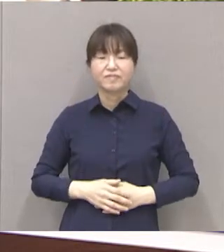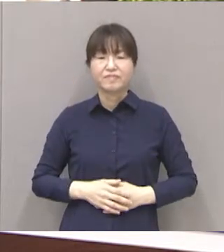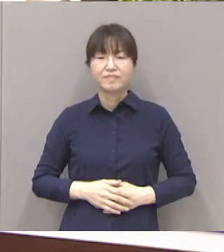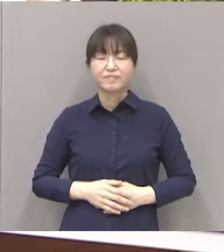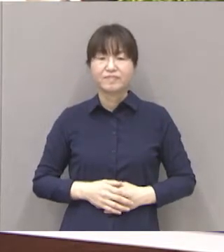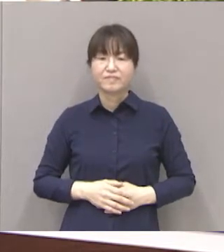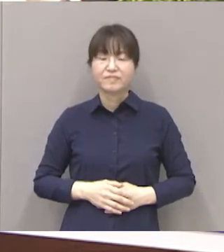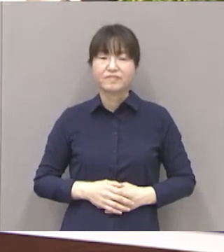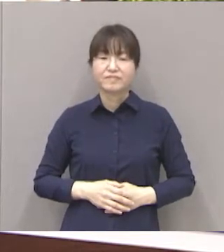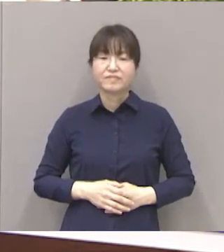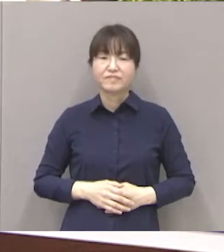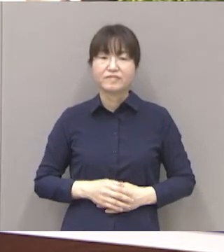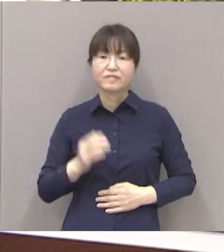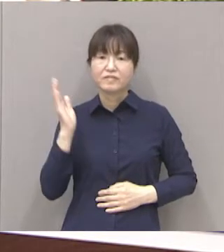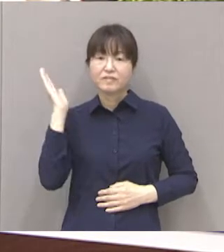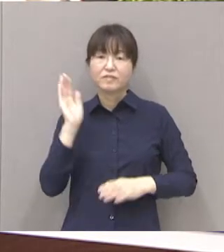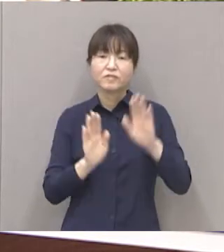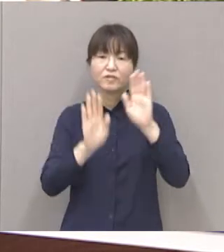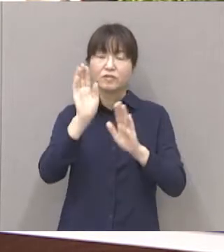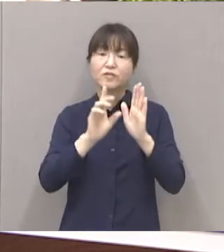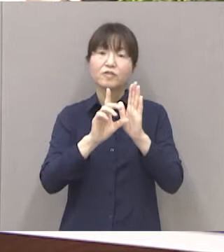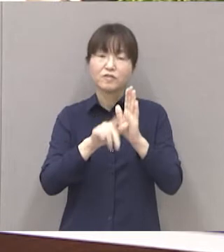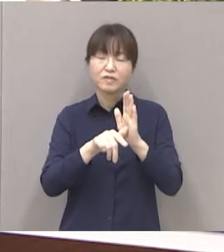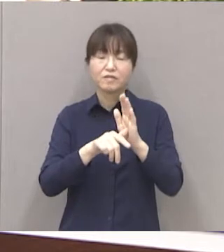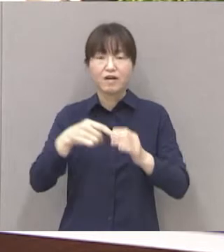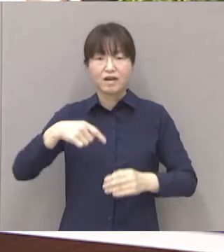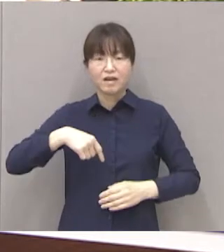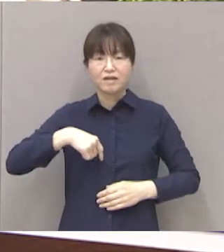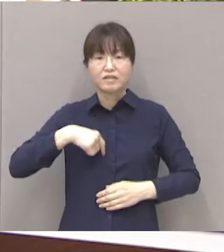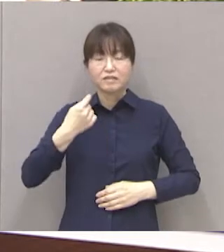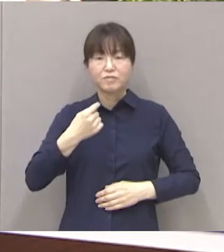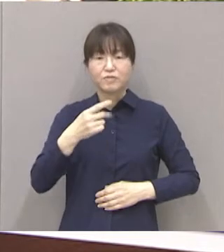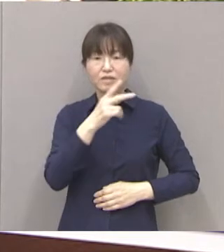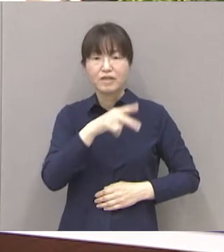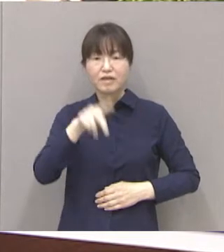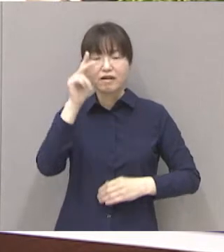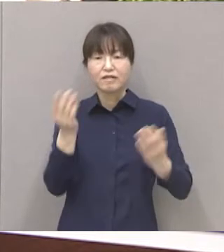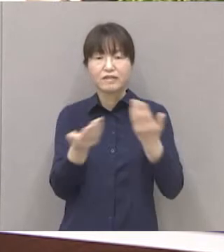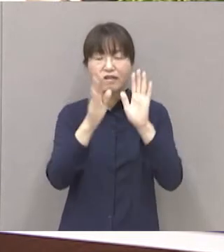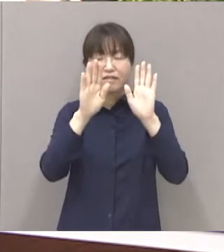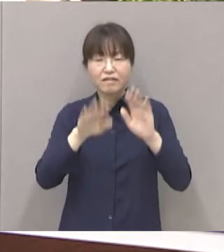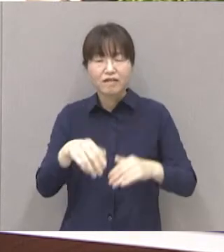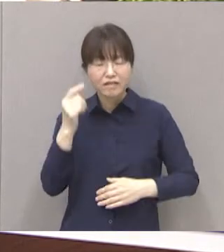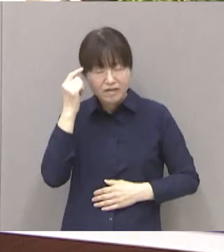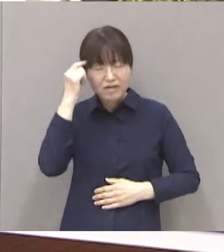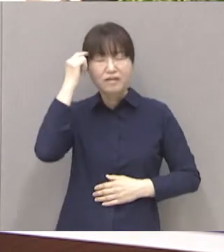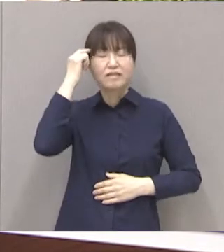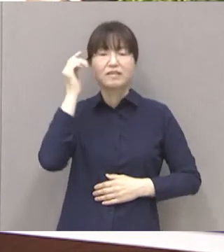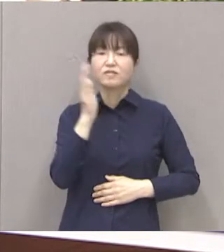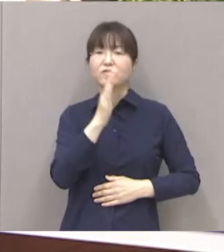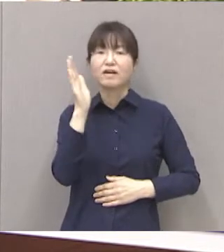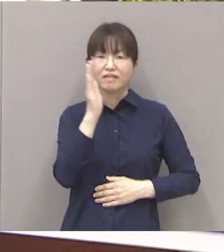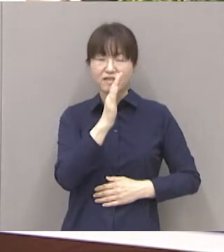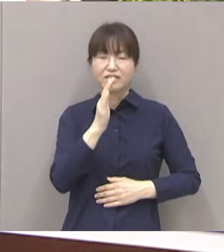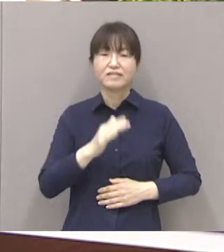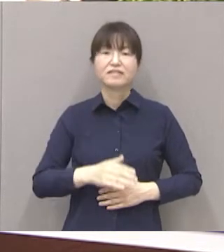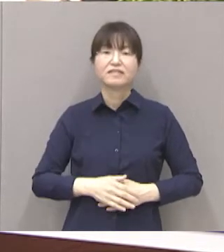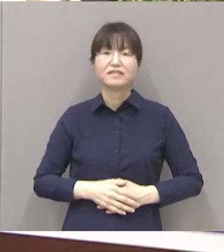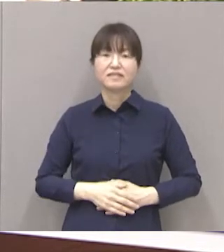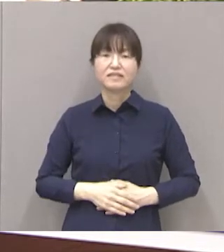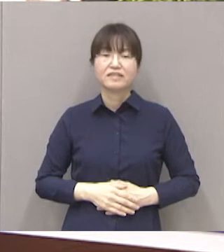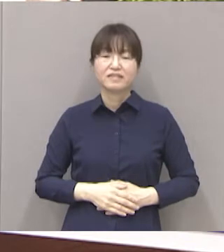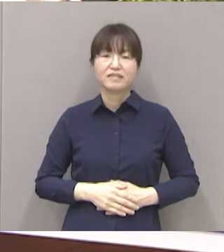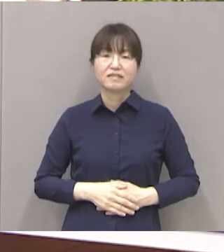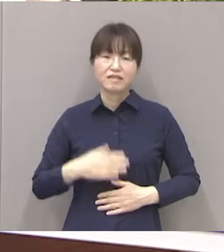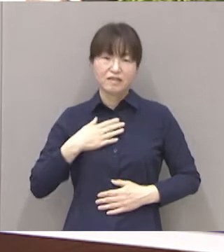いう状況だとその自分ではがんができたことに全く気付かないんですねでまぁ実際